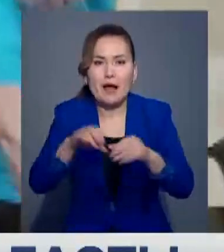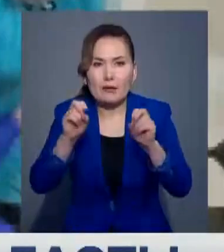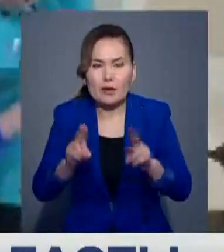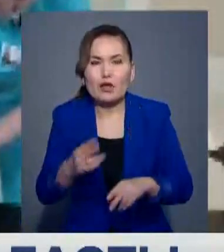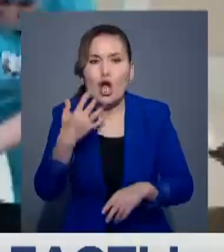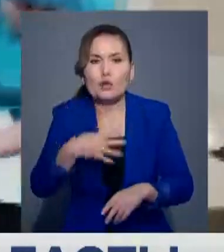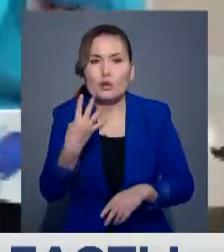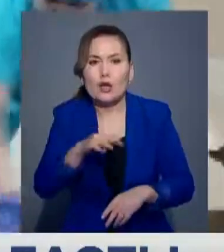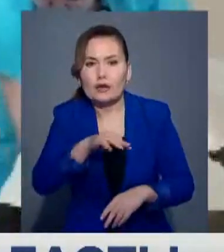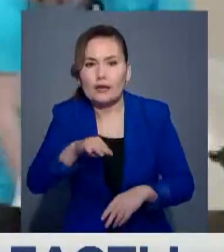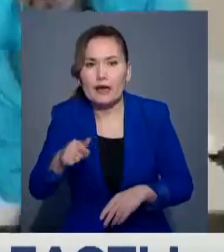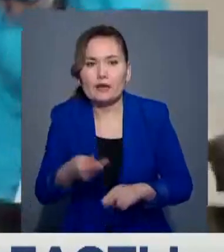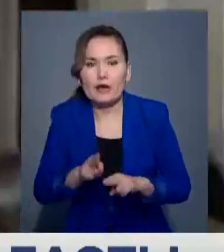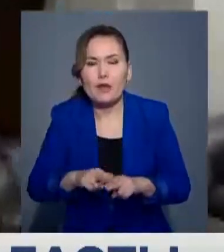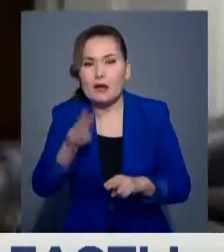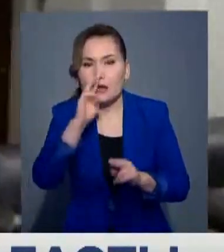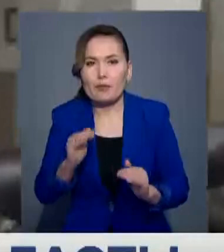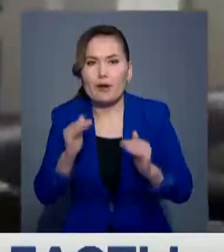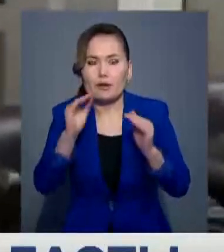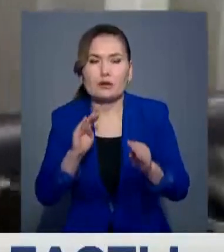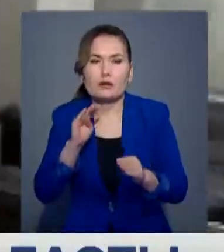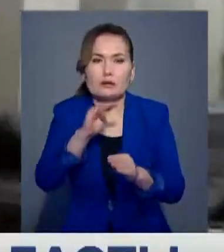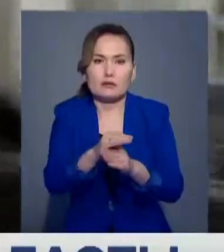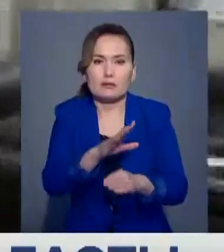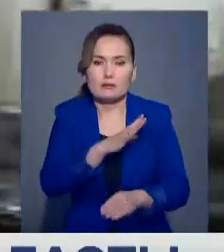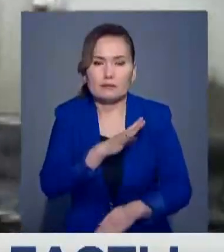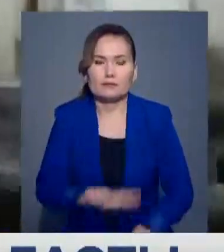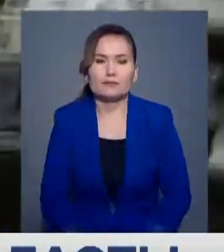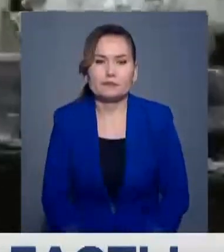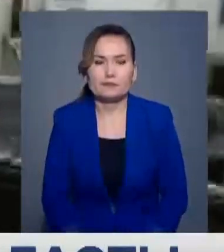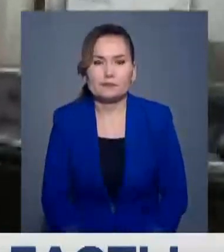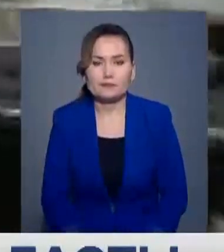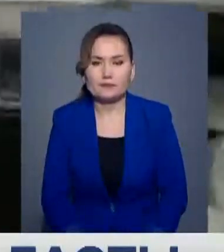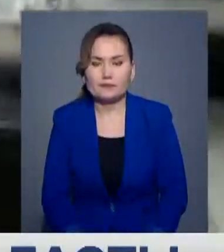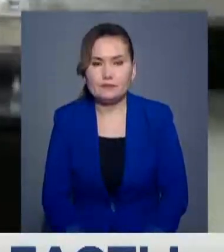қызметкерге 54 миллион теңгеден астам үстемақы төленген.